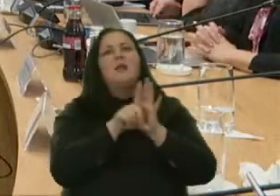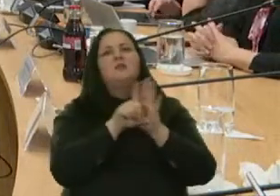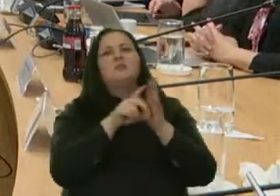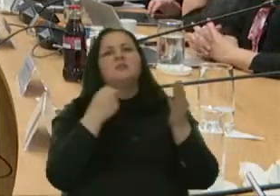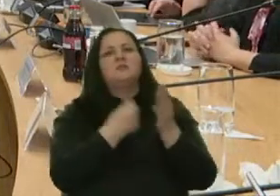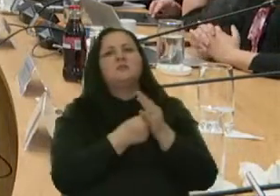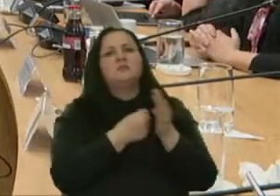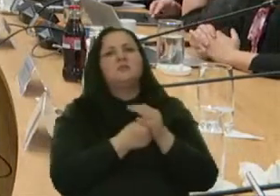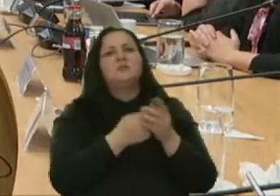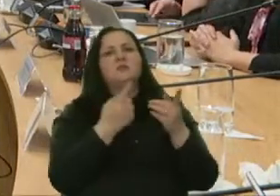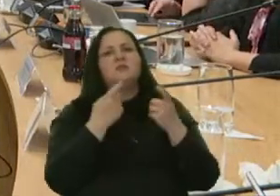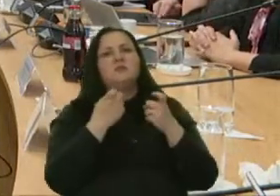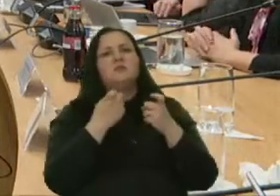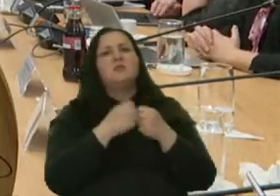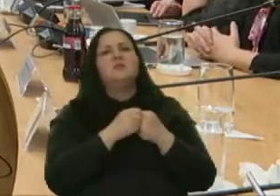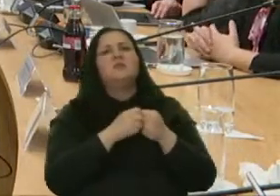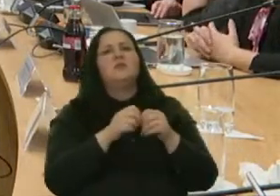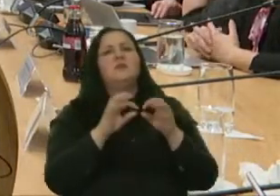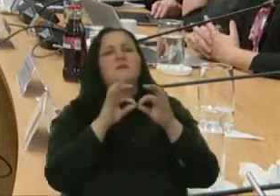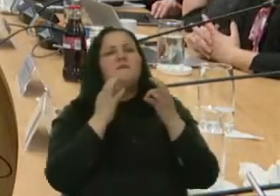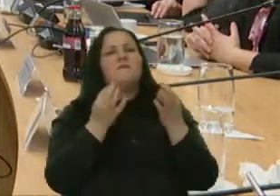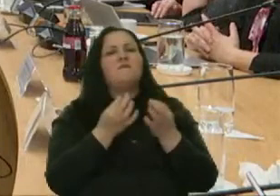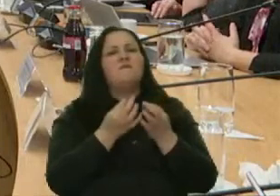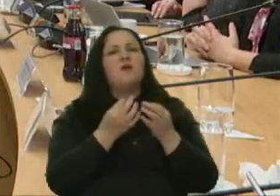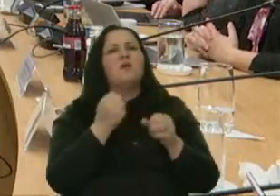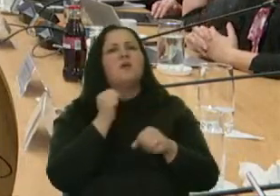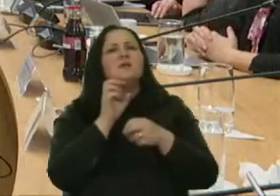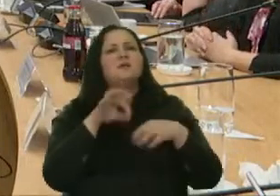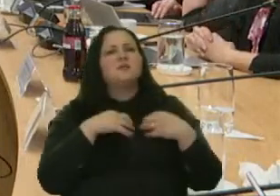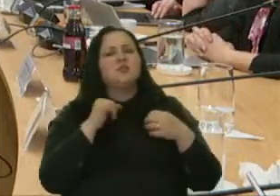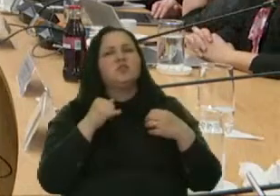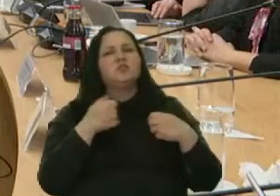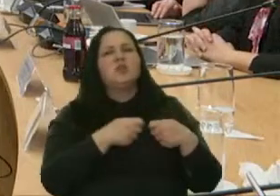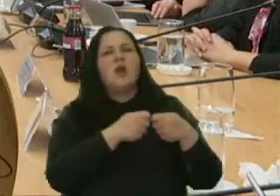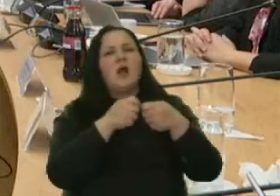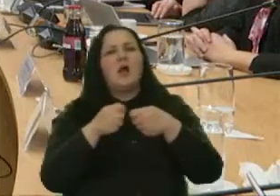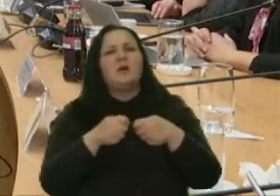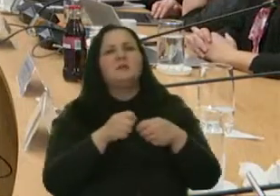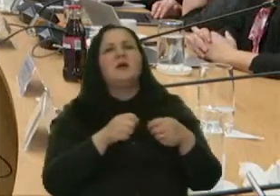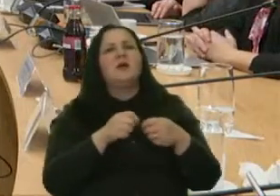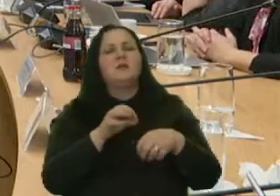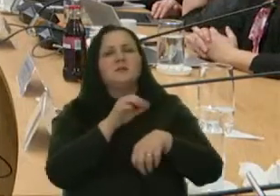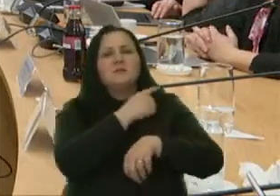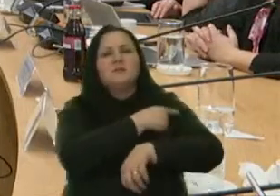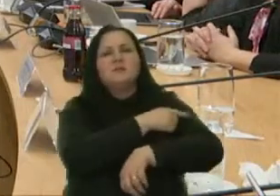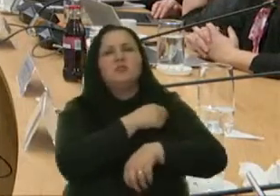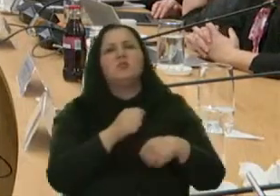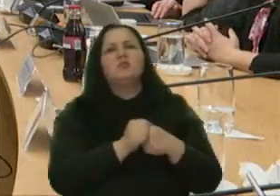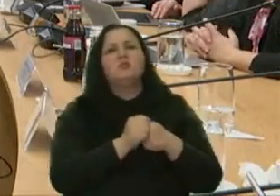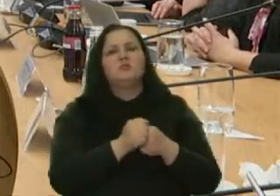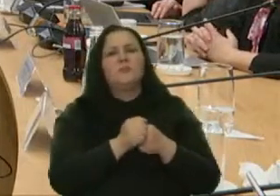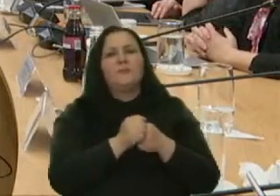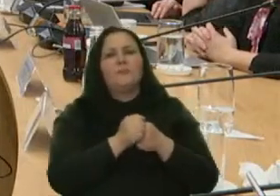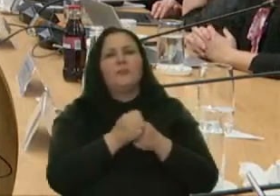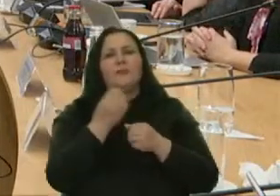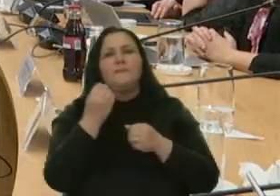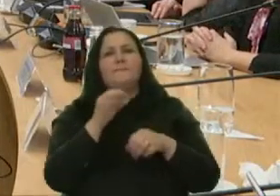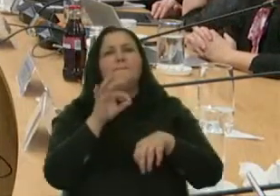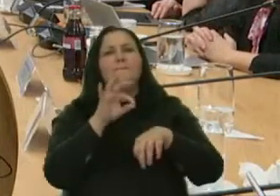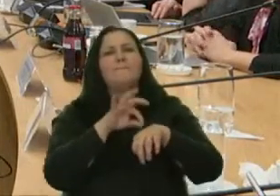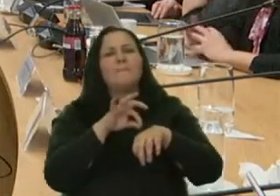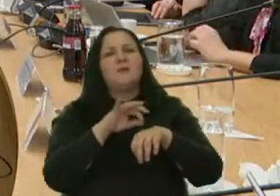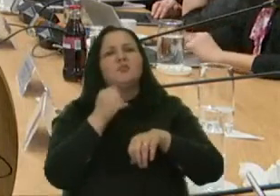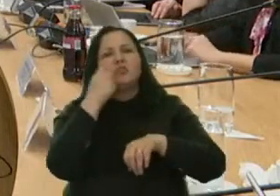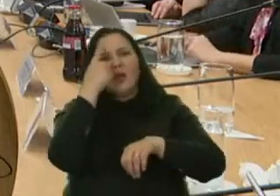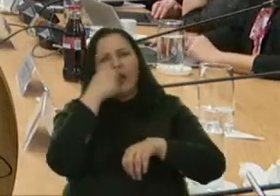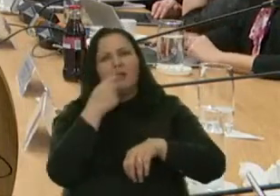Salarizării familia ocupațională sănătate și Asistență Socială la punctul a mic punct 4 medici și pentru asistentele